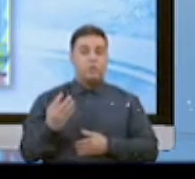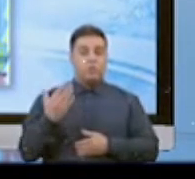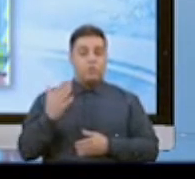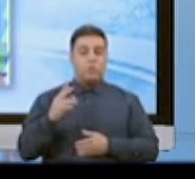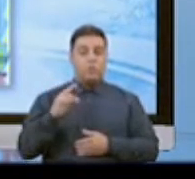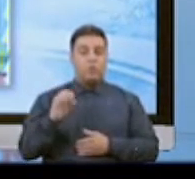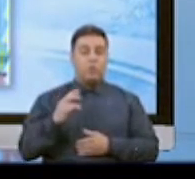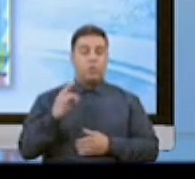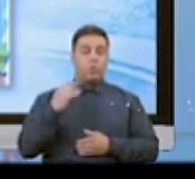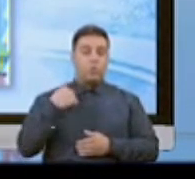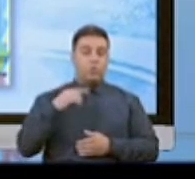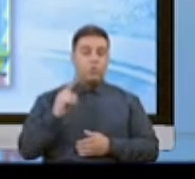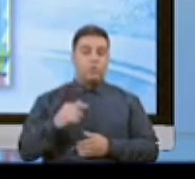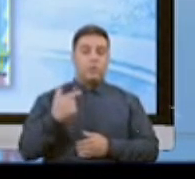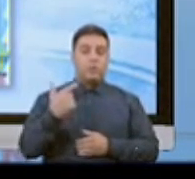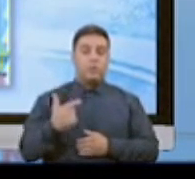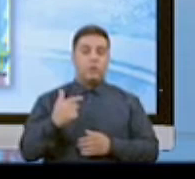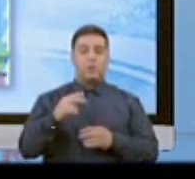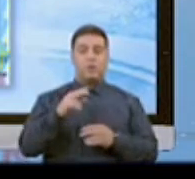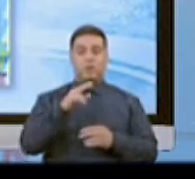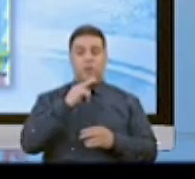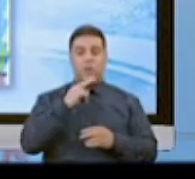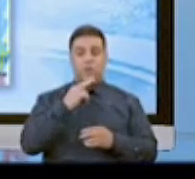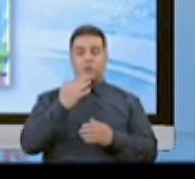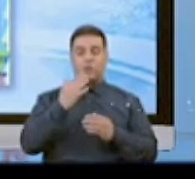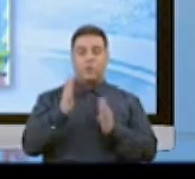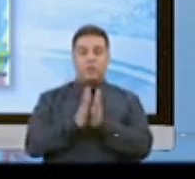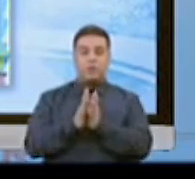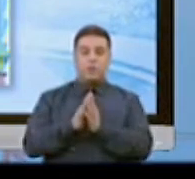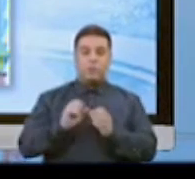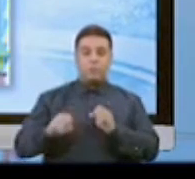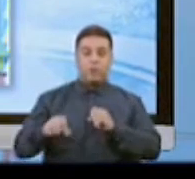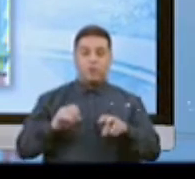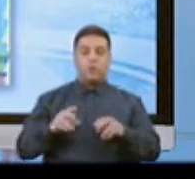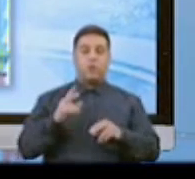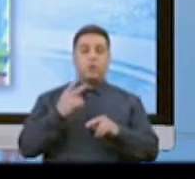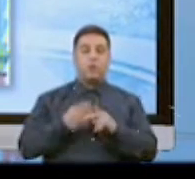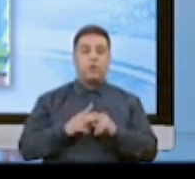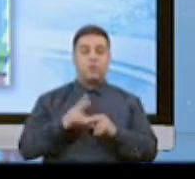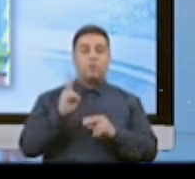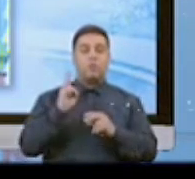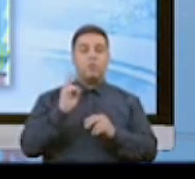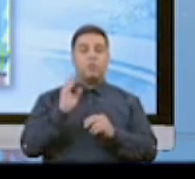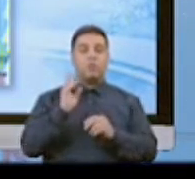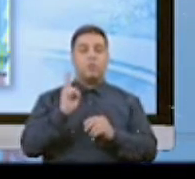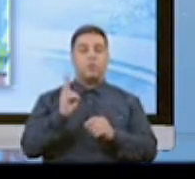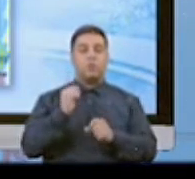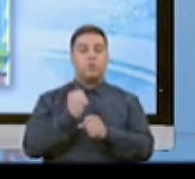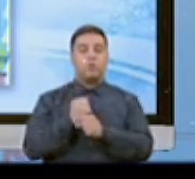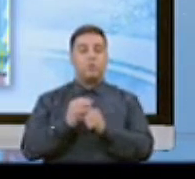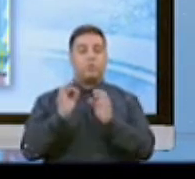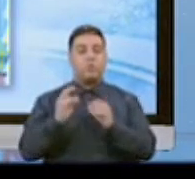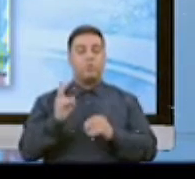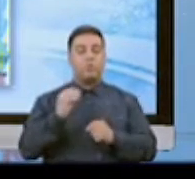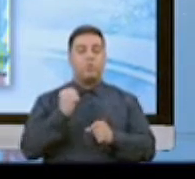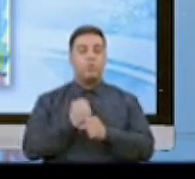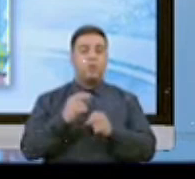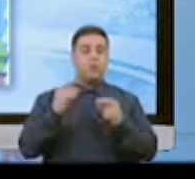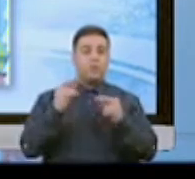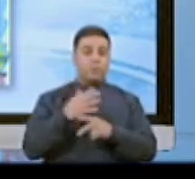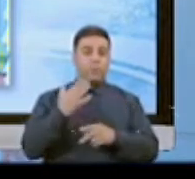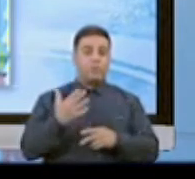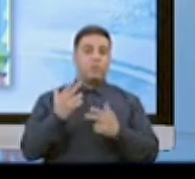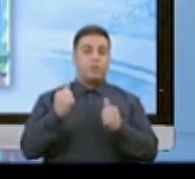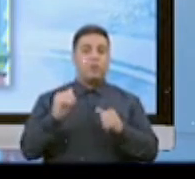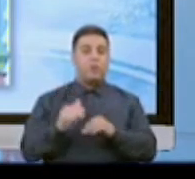под номером Г девочка мусорит в автобусе. Кто поступает правильно, а кто неправильно, ребятки? Умнички,